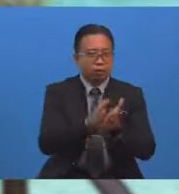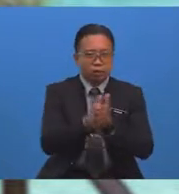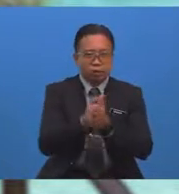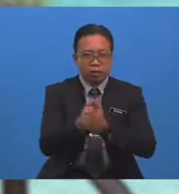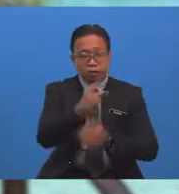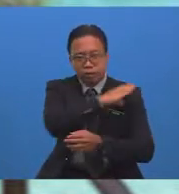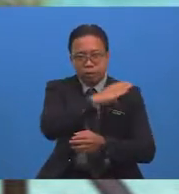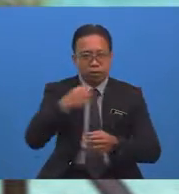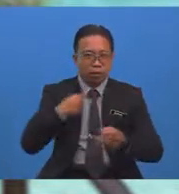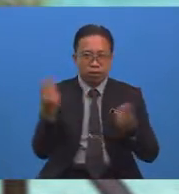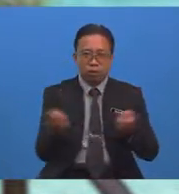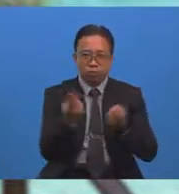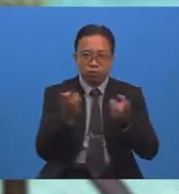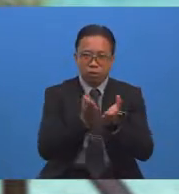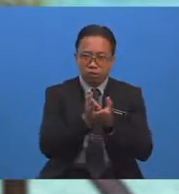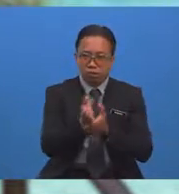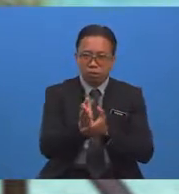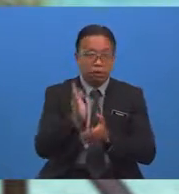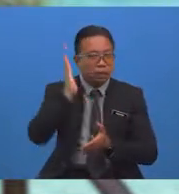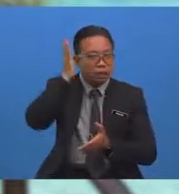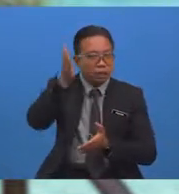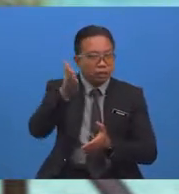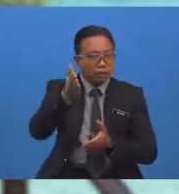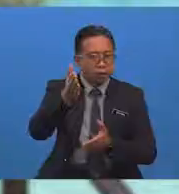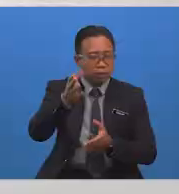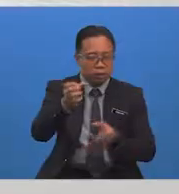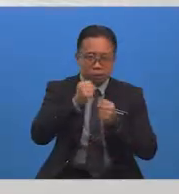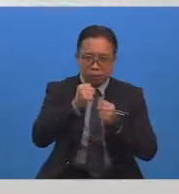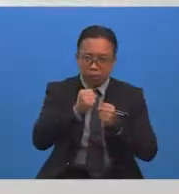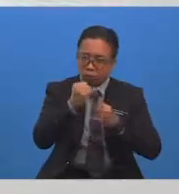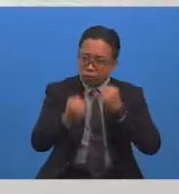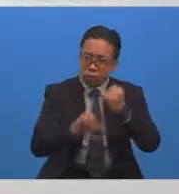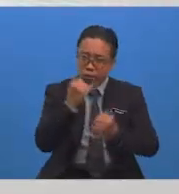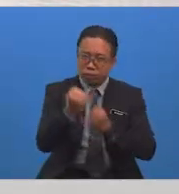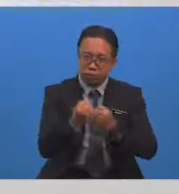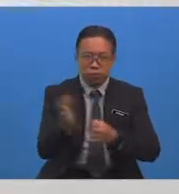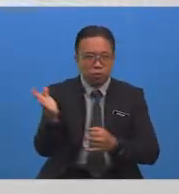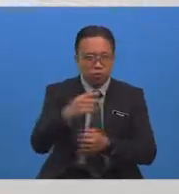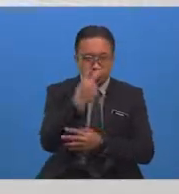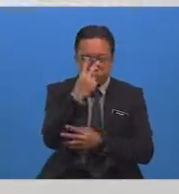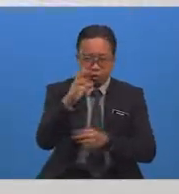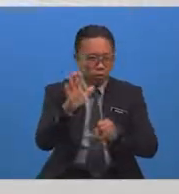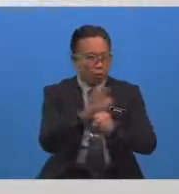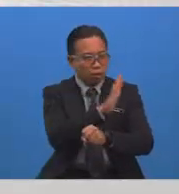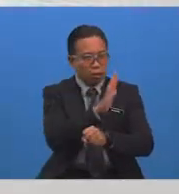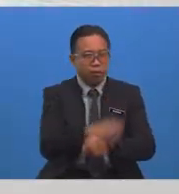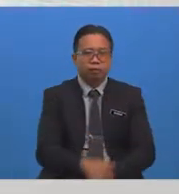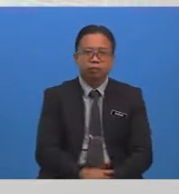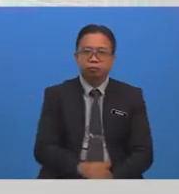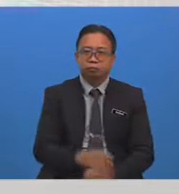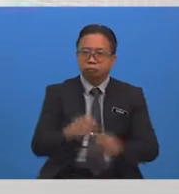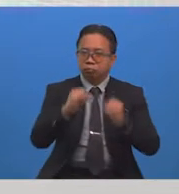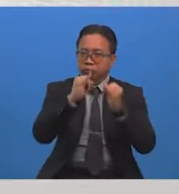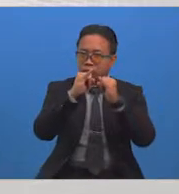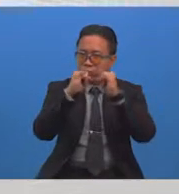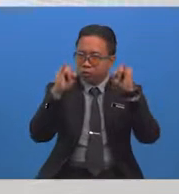yang berterusan pasti akan mendapat kejayaan Jom kita melengkapkan jadwal yang